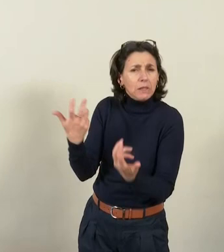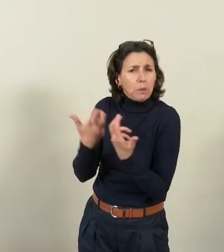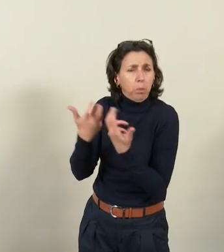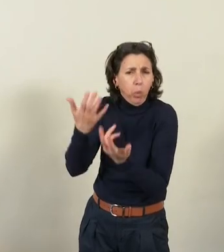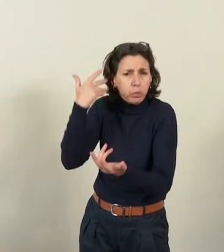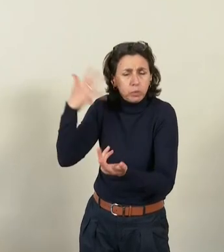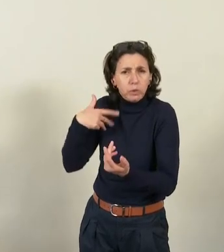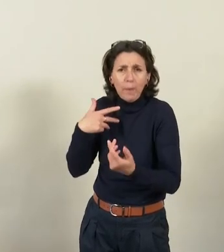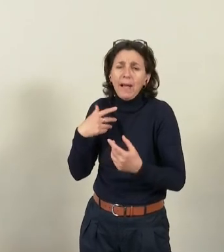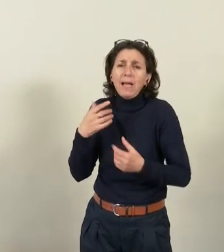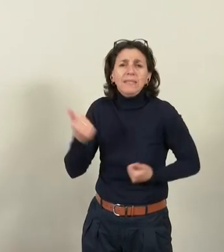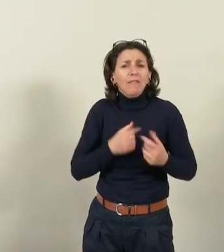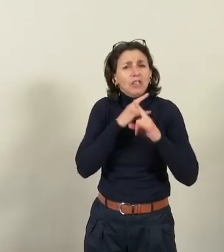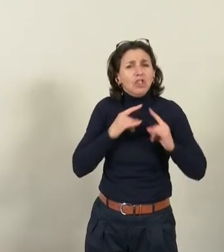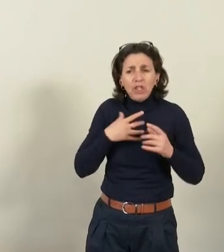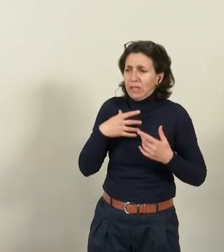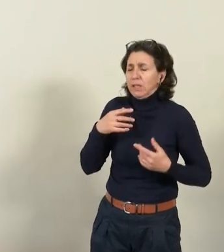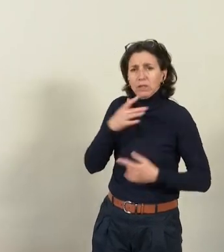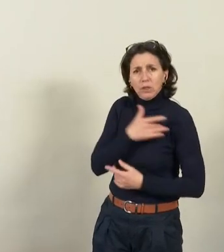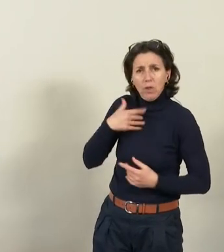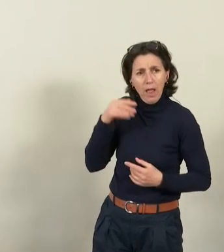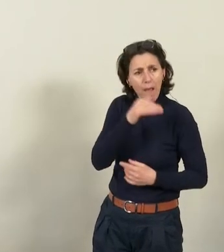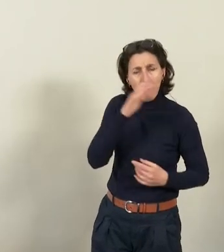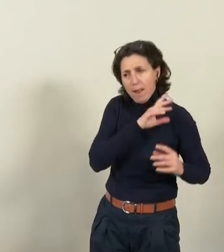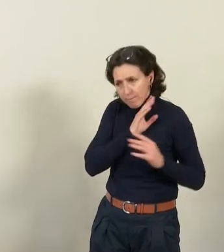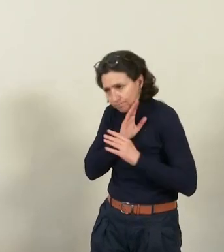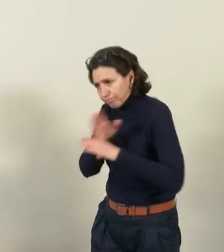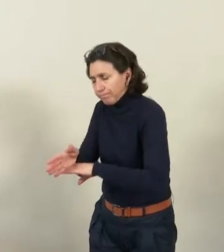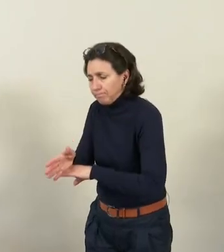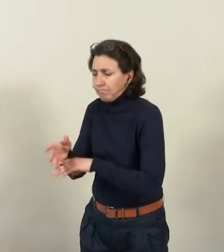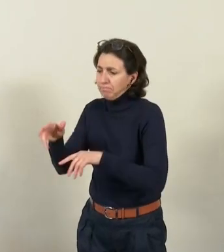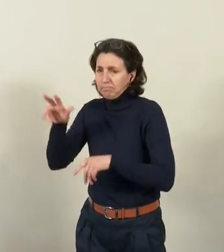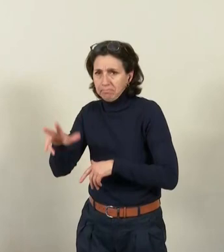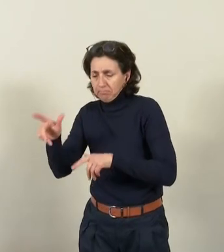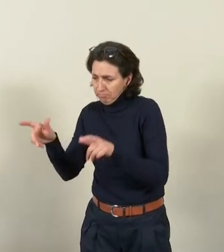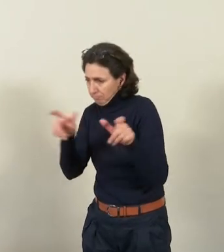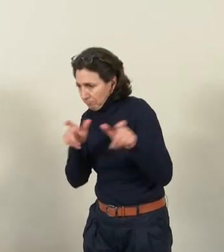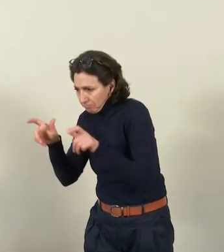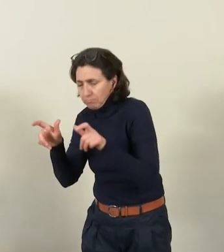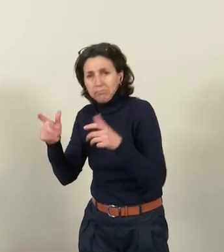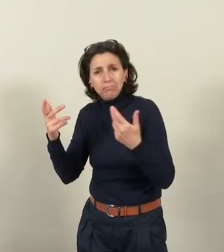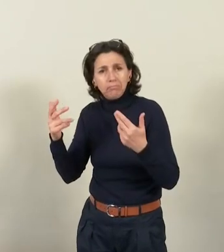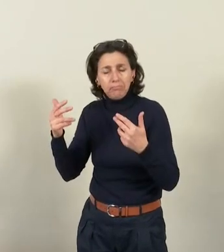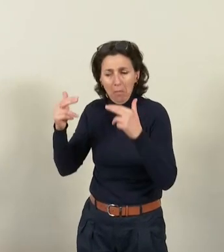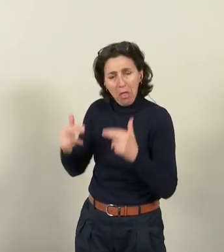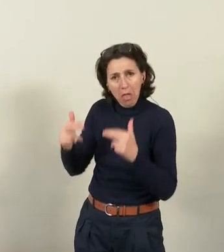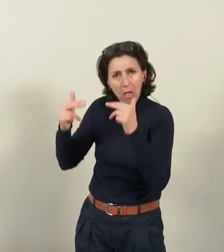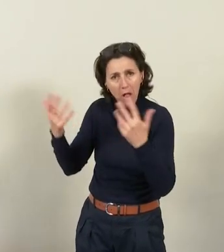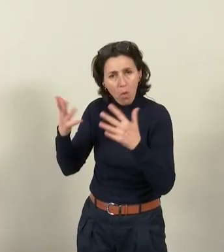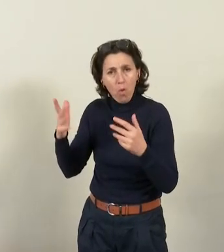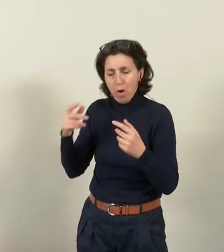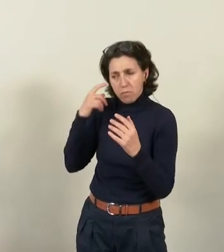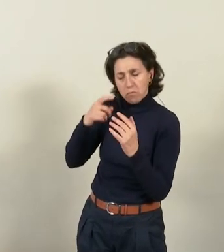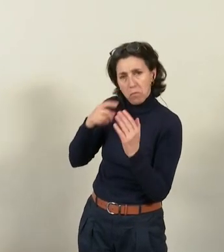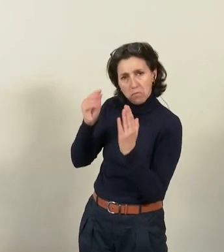venir le service hygiène santé le service hygiène santé intervient dans le logement constate le niveau de dégradation et cetera donc il a